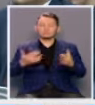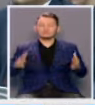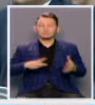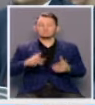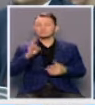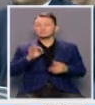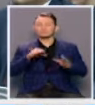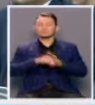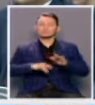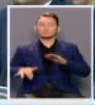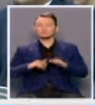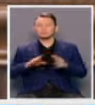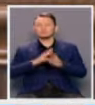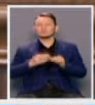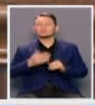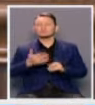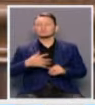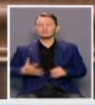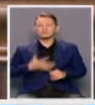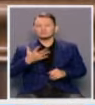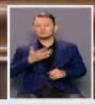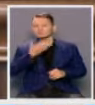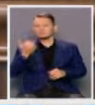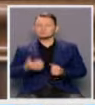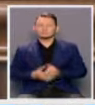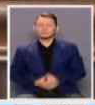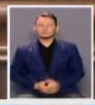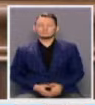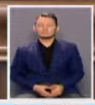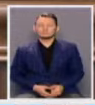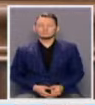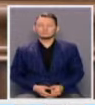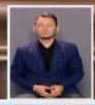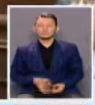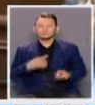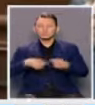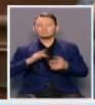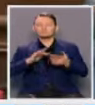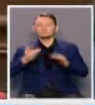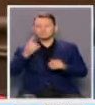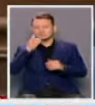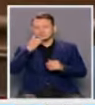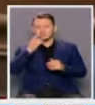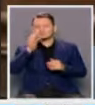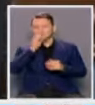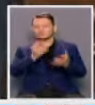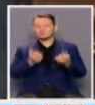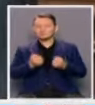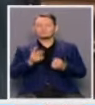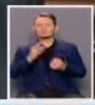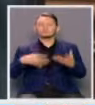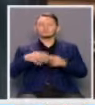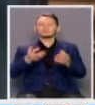Алайда бұл көрсеткіш департамент басшысының көңілінен шыққан жоқ. Біз электрондық жүйеде алуға болады дейміз, а ол оны ала